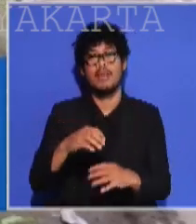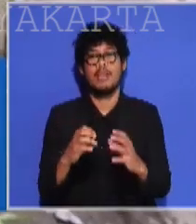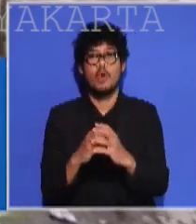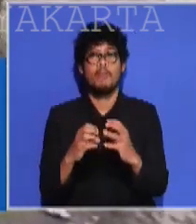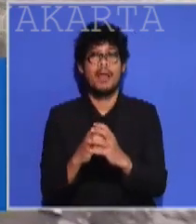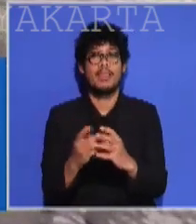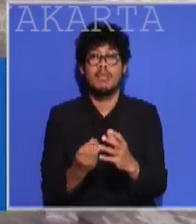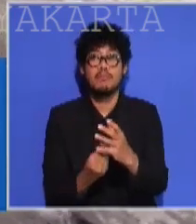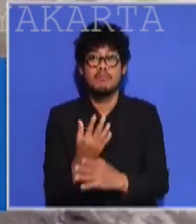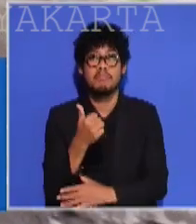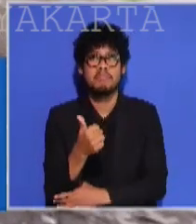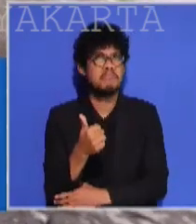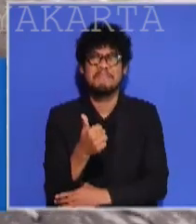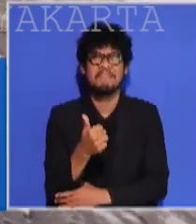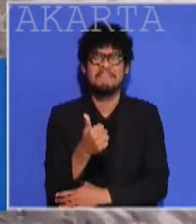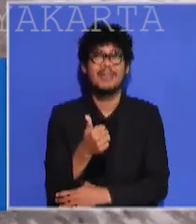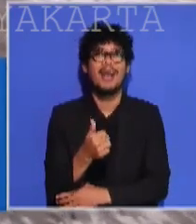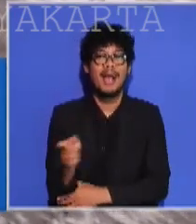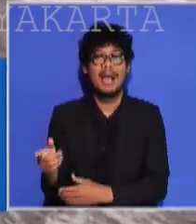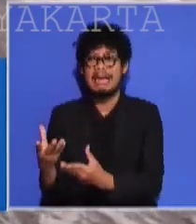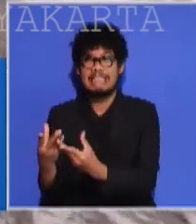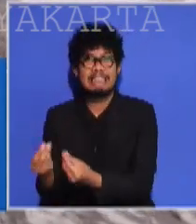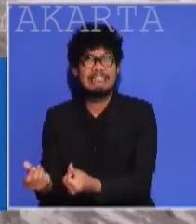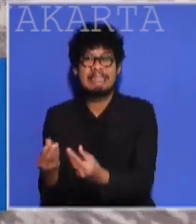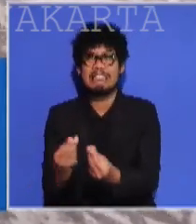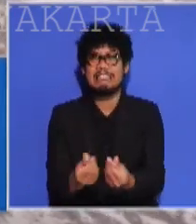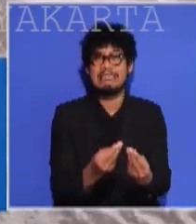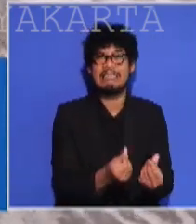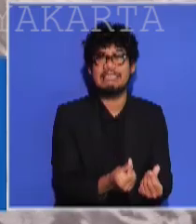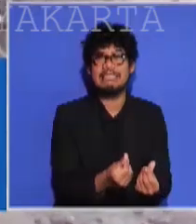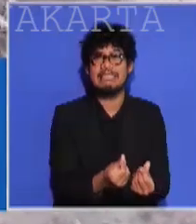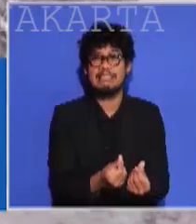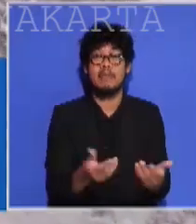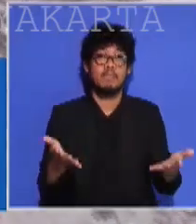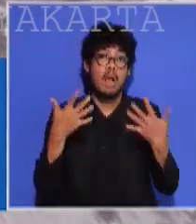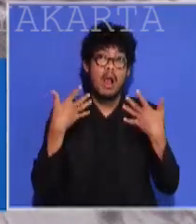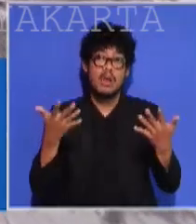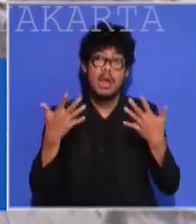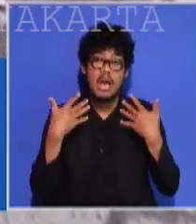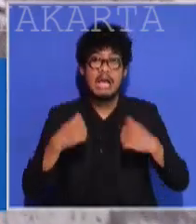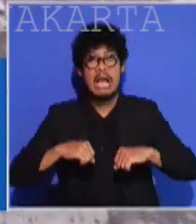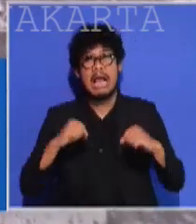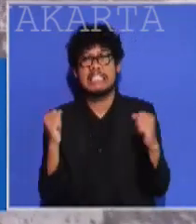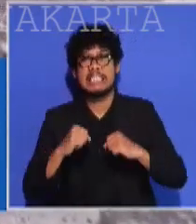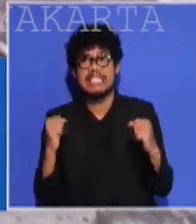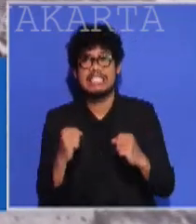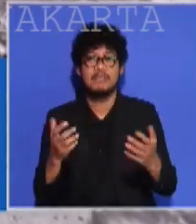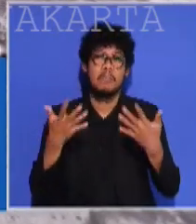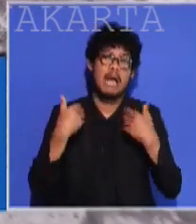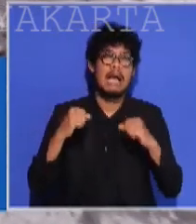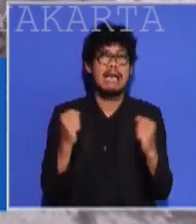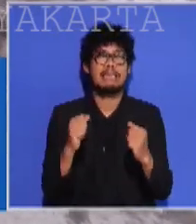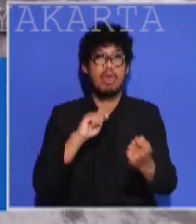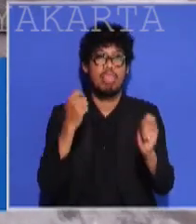subur jalaran hawanipun ing lahan gesik ugi mboten tinemtu. Benter lan asrep ingkang radi ekstrim. Ing